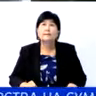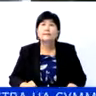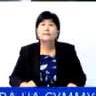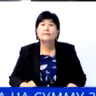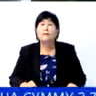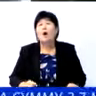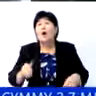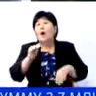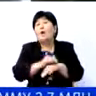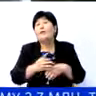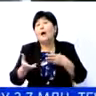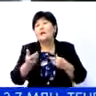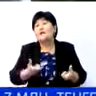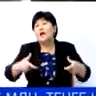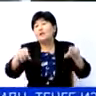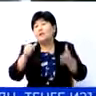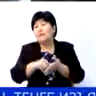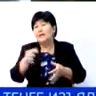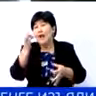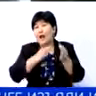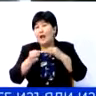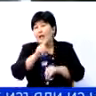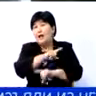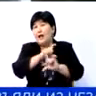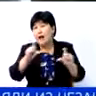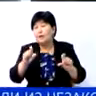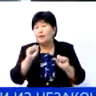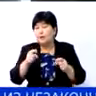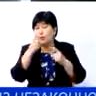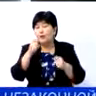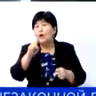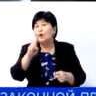О фактах искусственного завышения цен на лекарства в аптеках можно сообщить